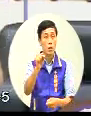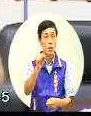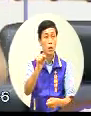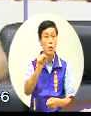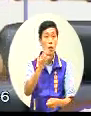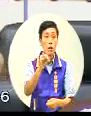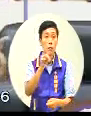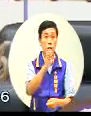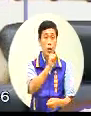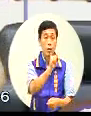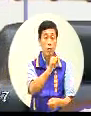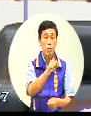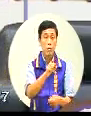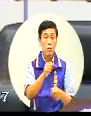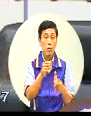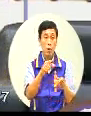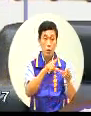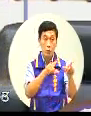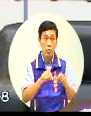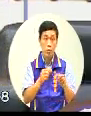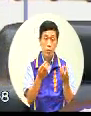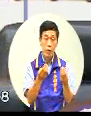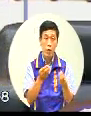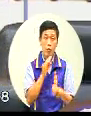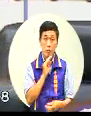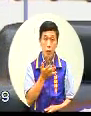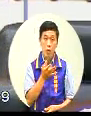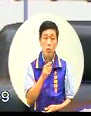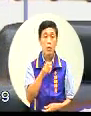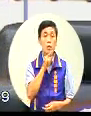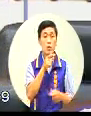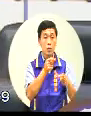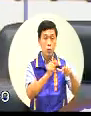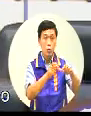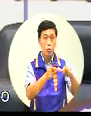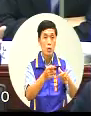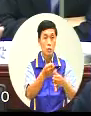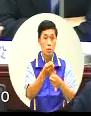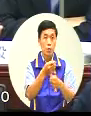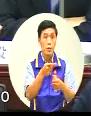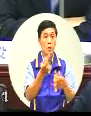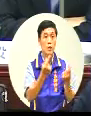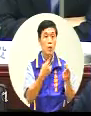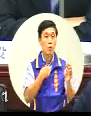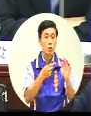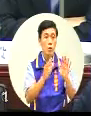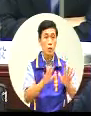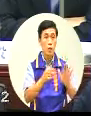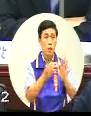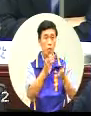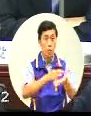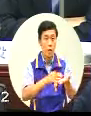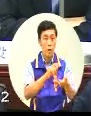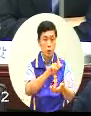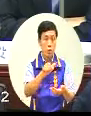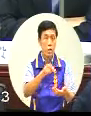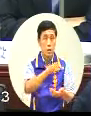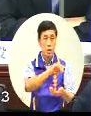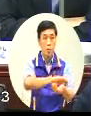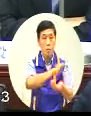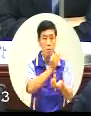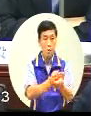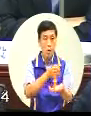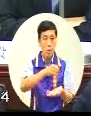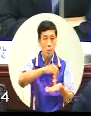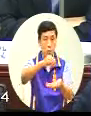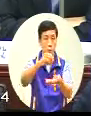SNS 那个也没有什么依据。 那个是厂商他会说，比如说我今天卖的东西这一批他刚好有去送验，他